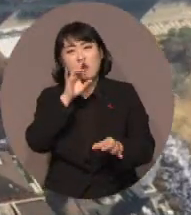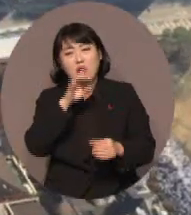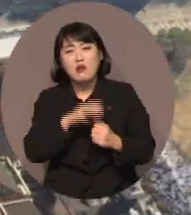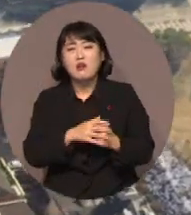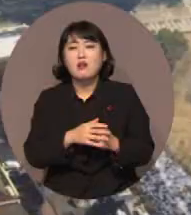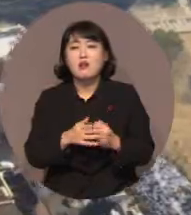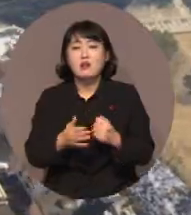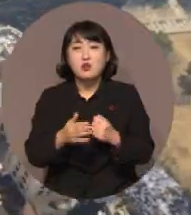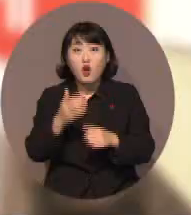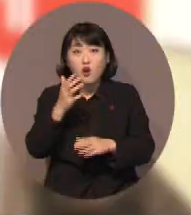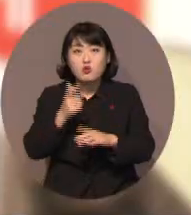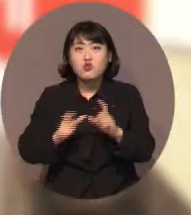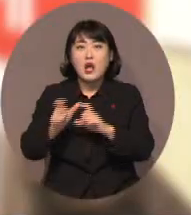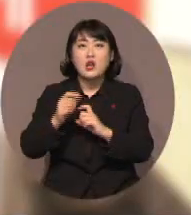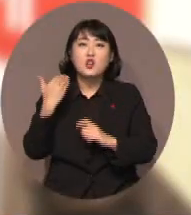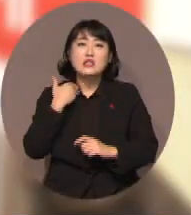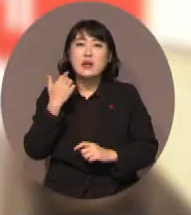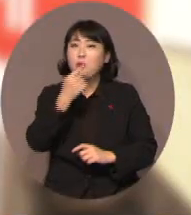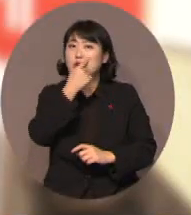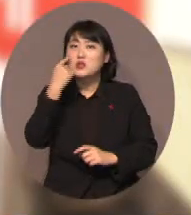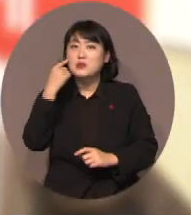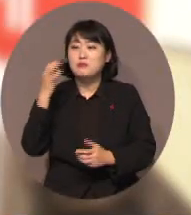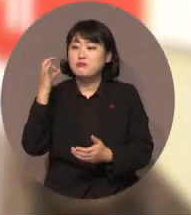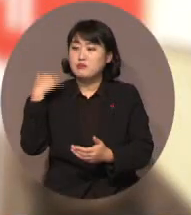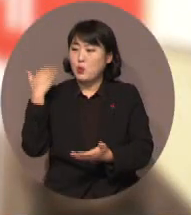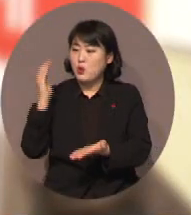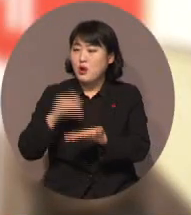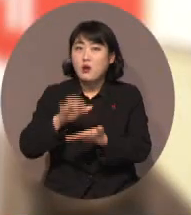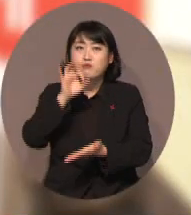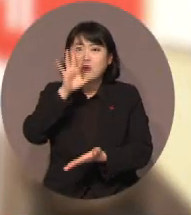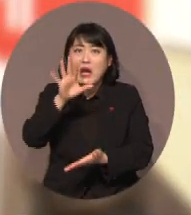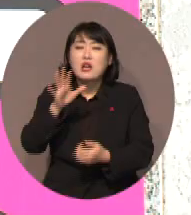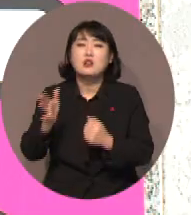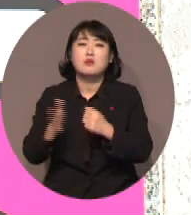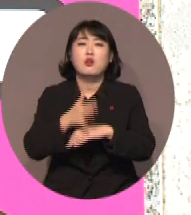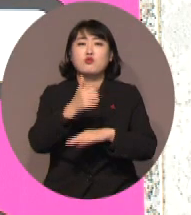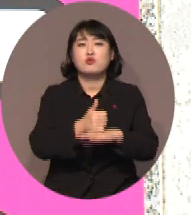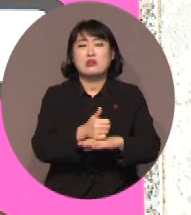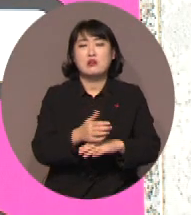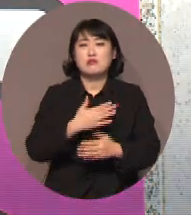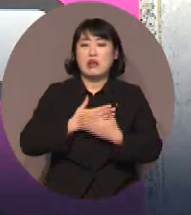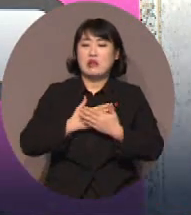깡통전세 우려까지 더해지면서 월세를 찾는 사람이는 탓입니다